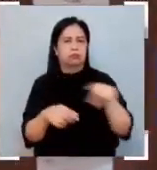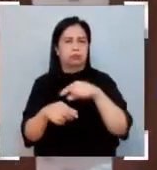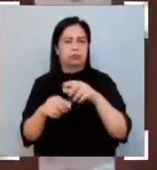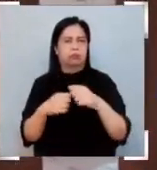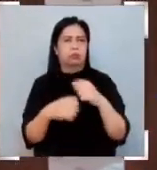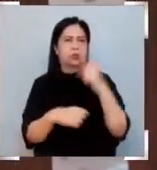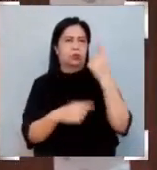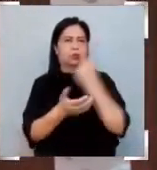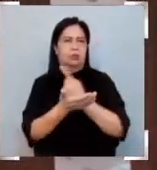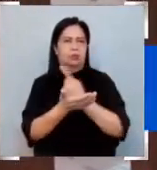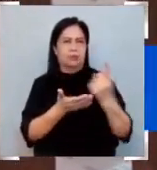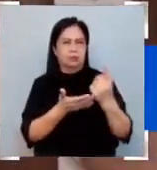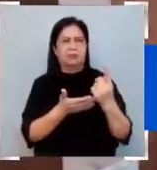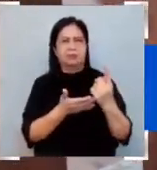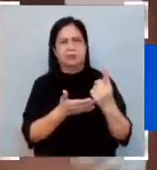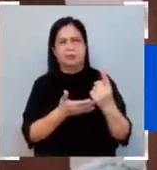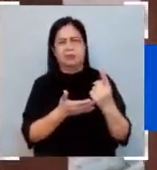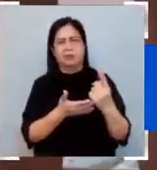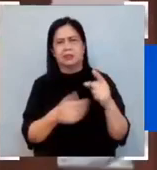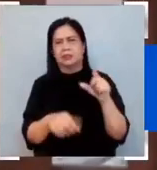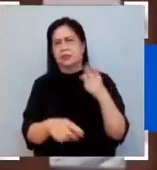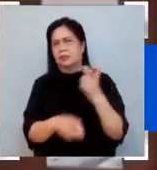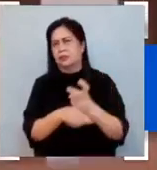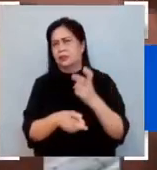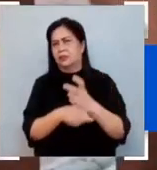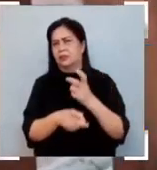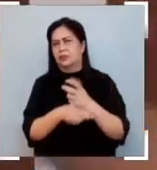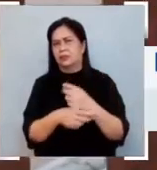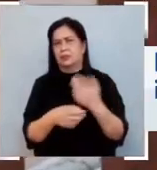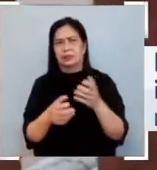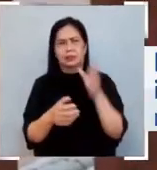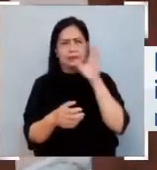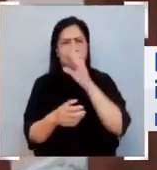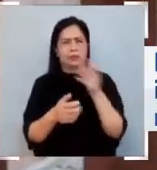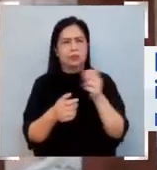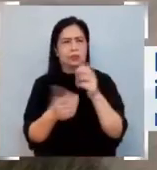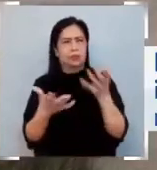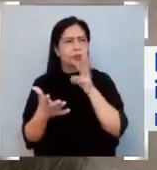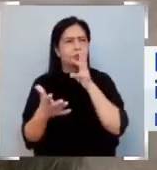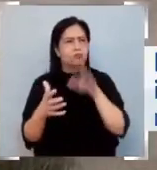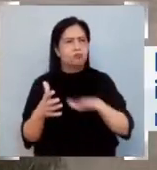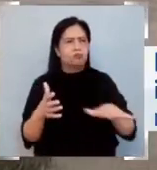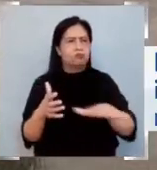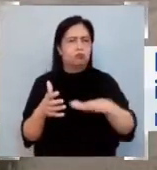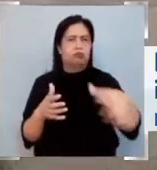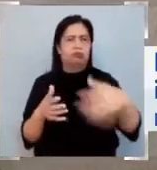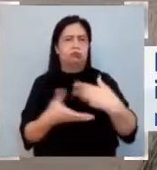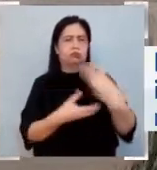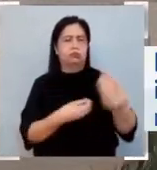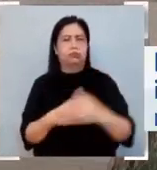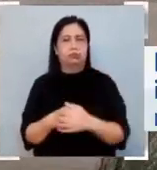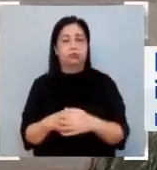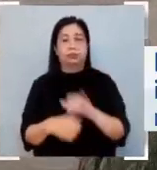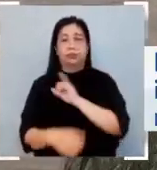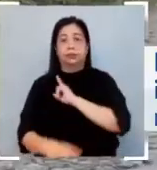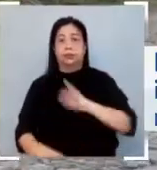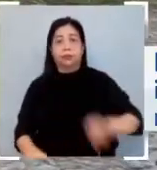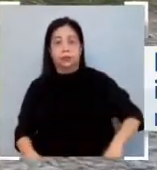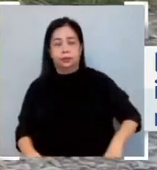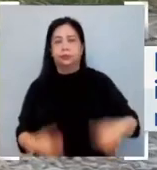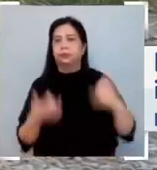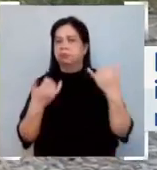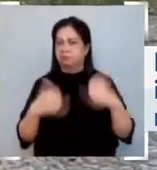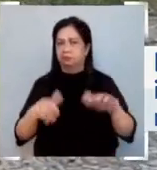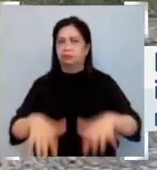kasi mahirap yung daan ng tubig, walang lalagusan doon sa palabas. Sa Isabela, baha pa rin sa Kabagan